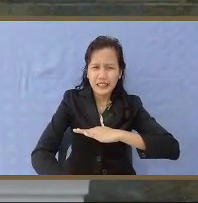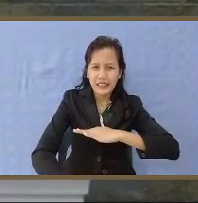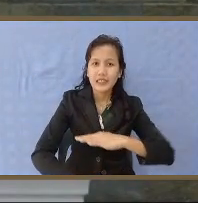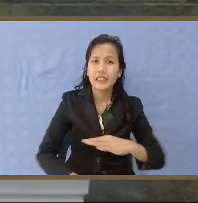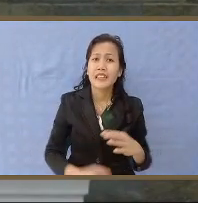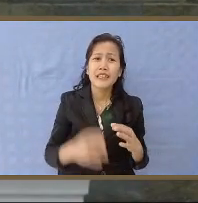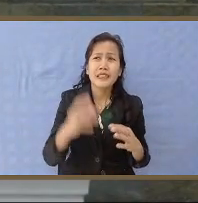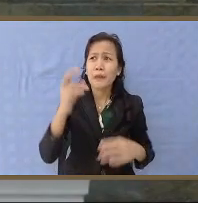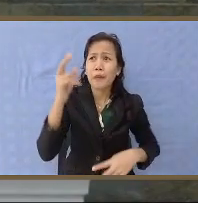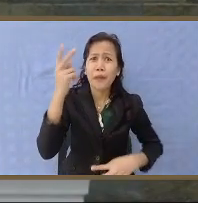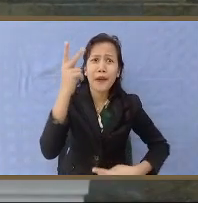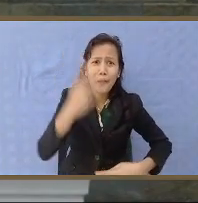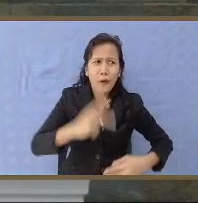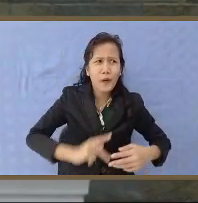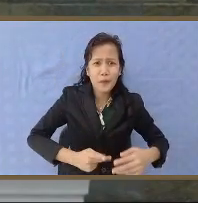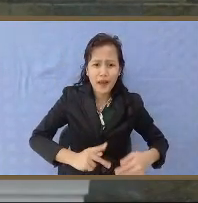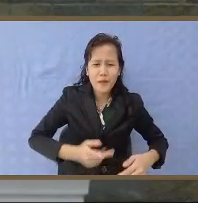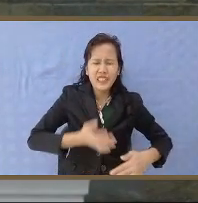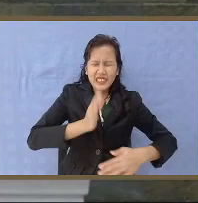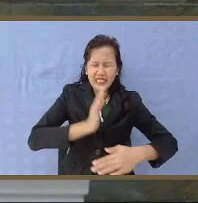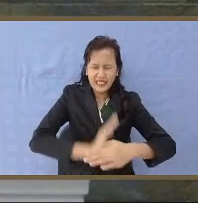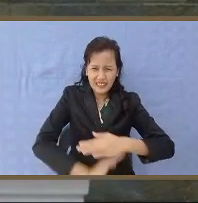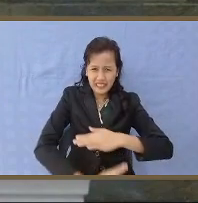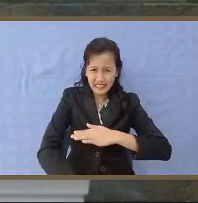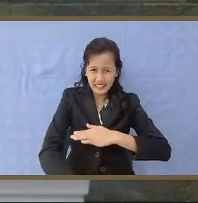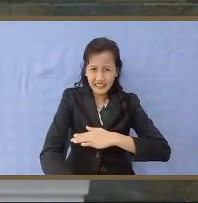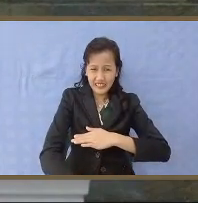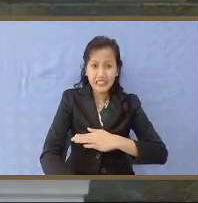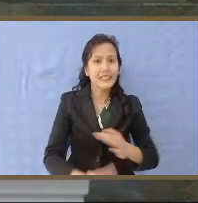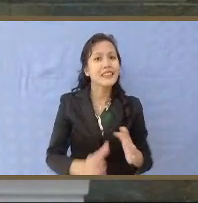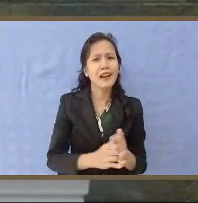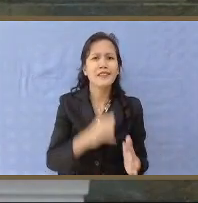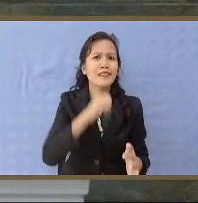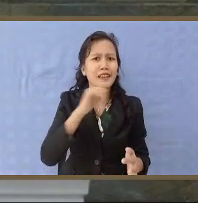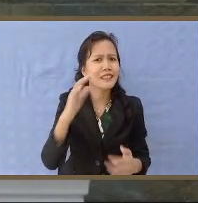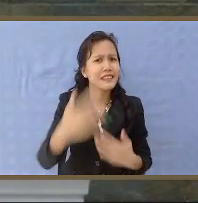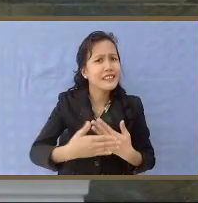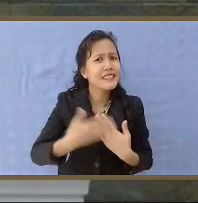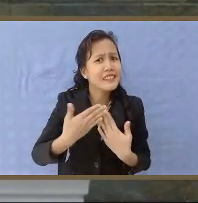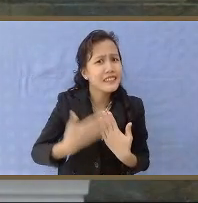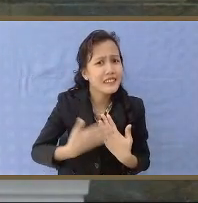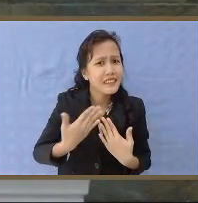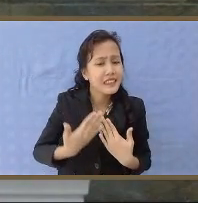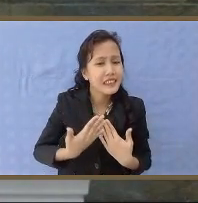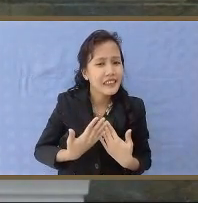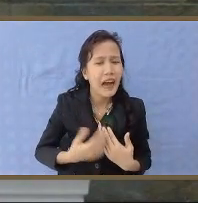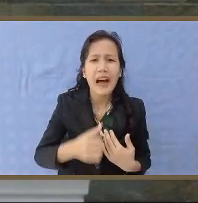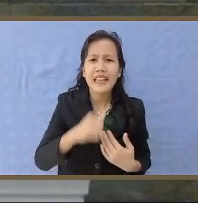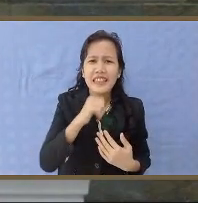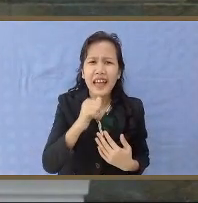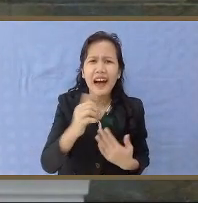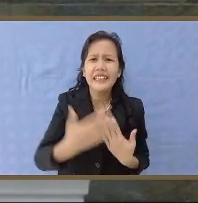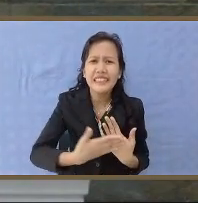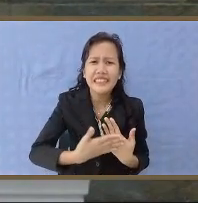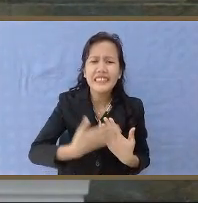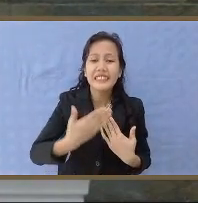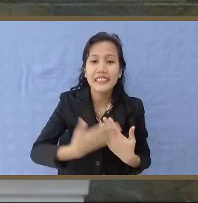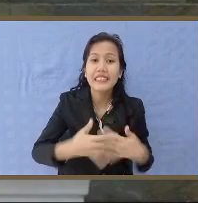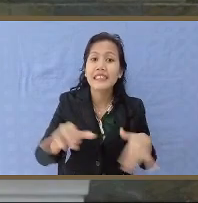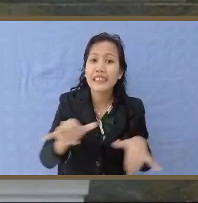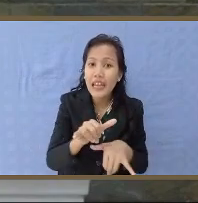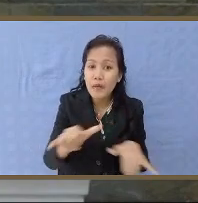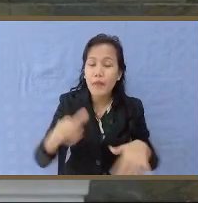paraan. But, what I'm trying to tell you, brethren, is hindi ho madali ang mag-build ng